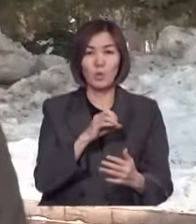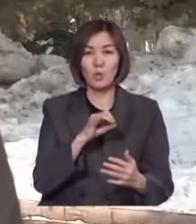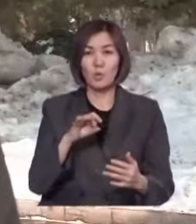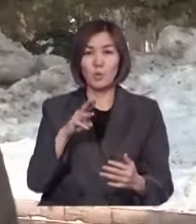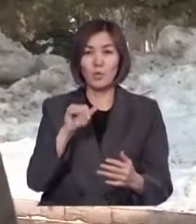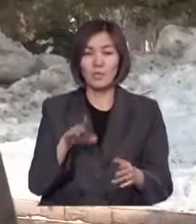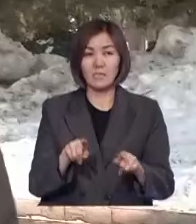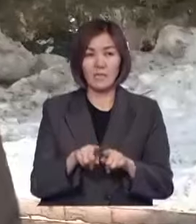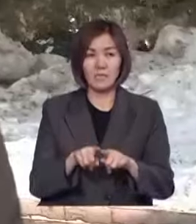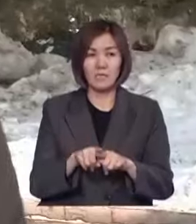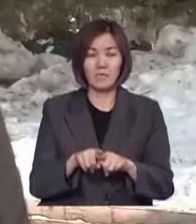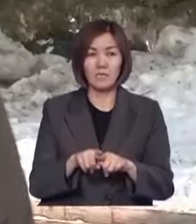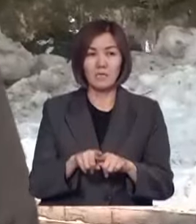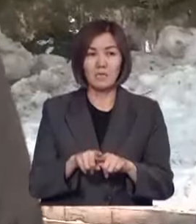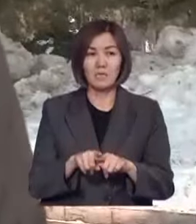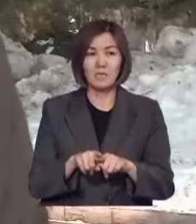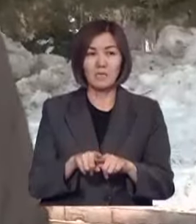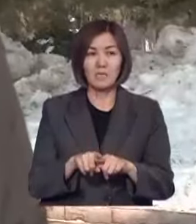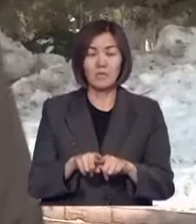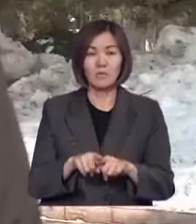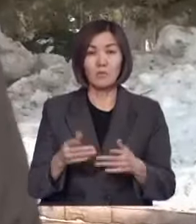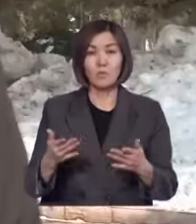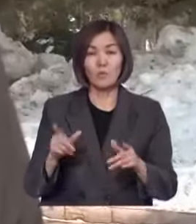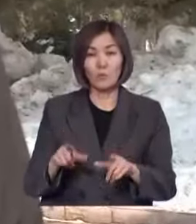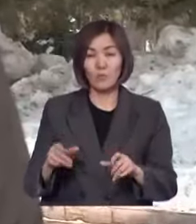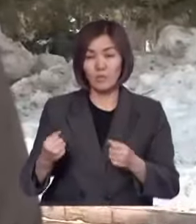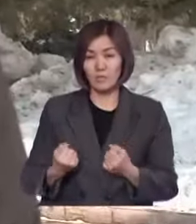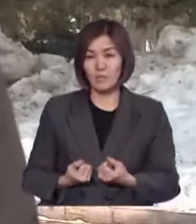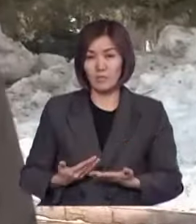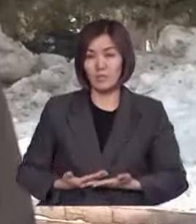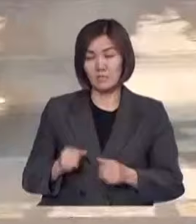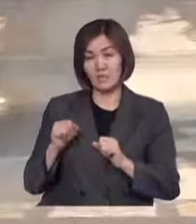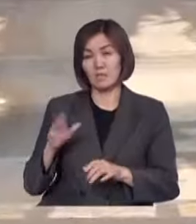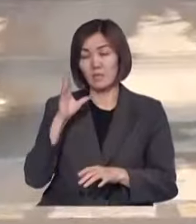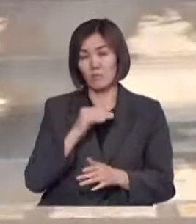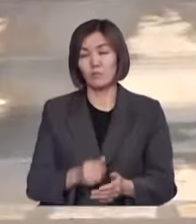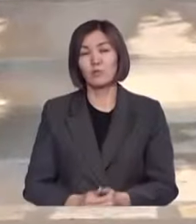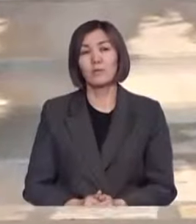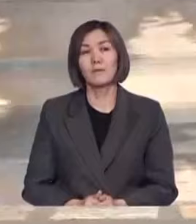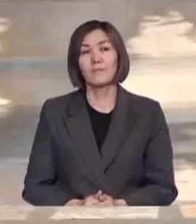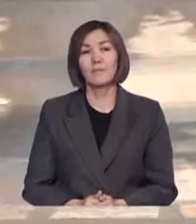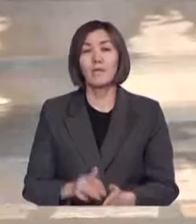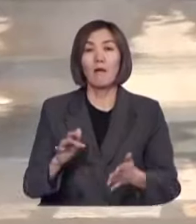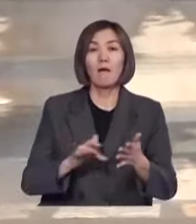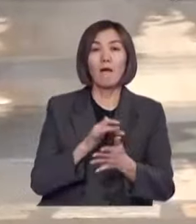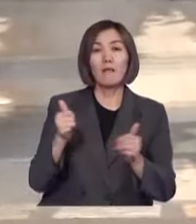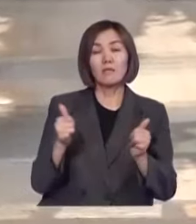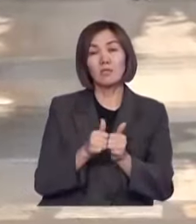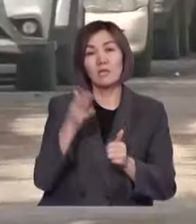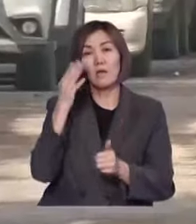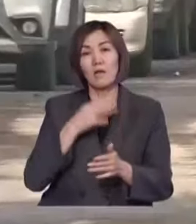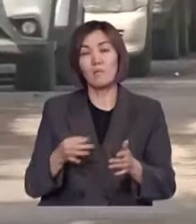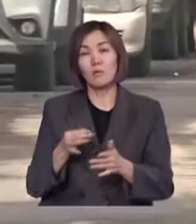Үстінен үстенке құламаса, ол жанды да сақтайды, тұруға да болады. Шахарға тиіп тұрған жаңа Алматы облысы